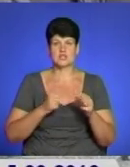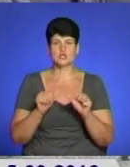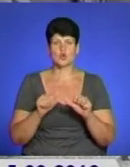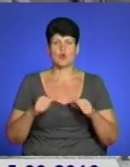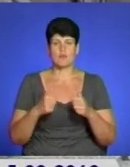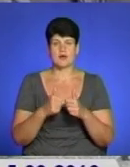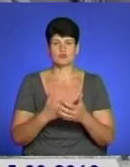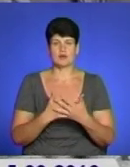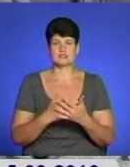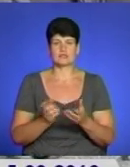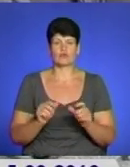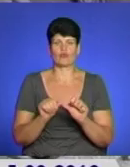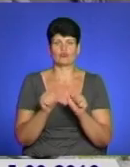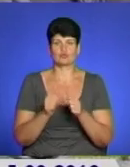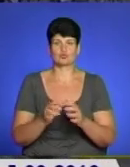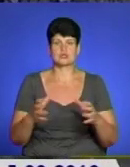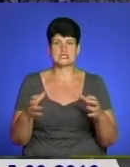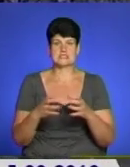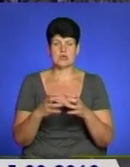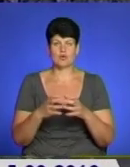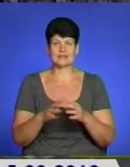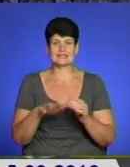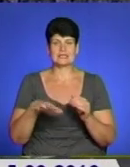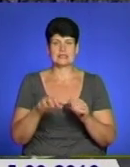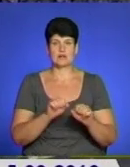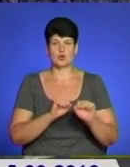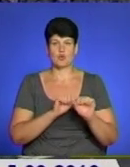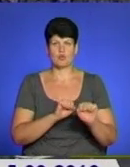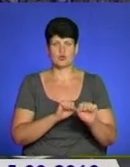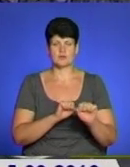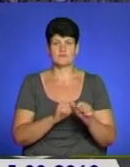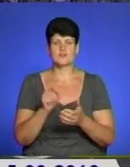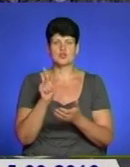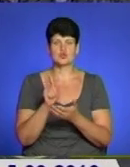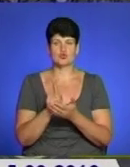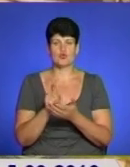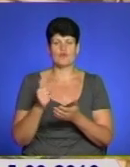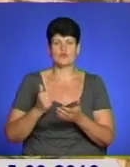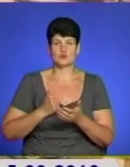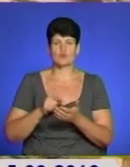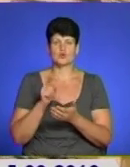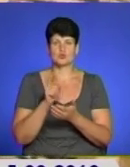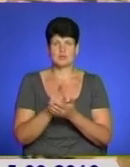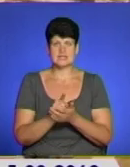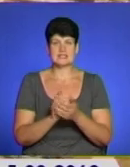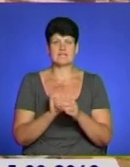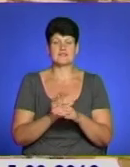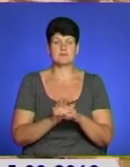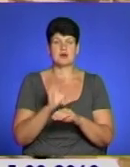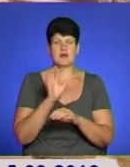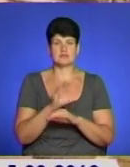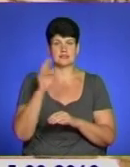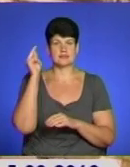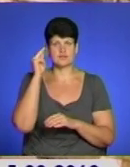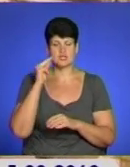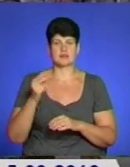активно формують загони територіальної оборони та резервної армії. Військовозобов'язаних урочисто відправили на навчання у військові частини Львівщини